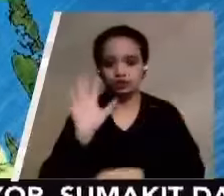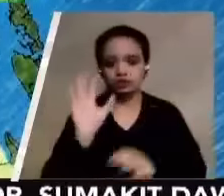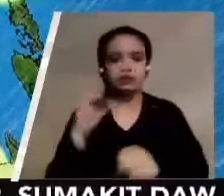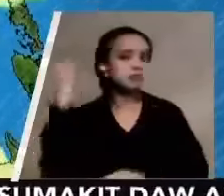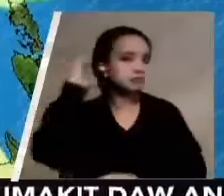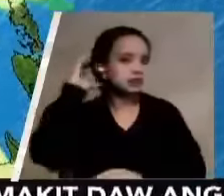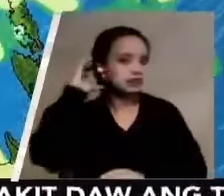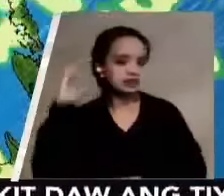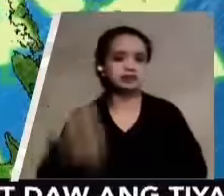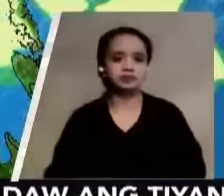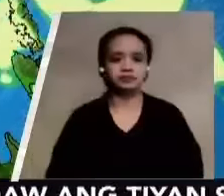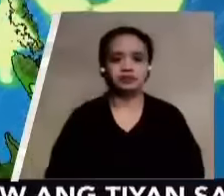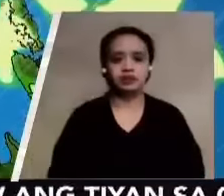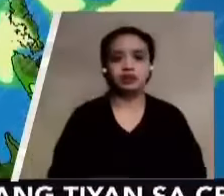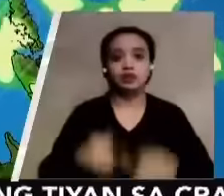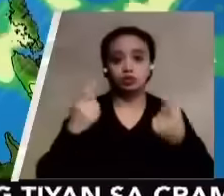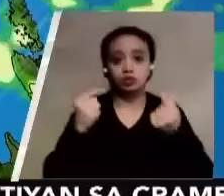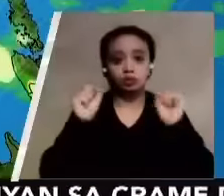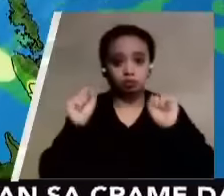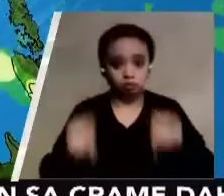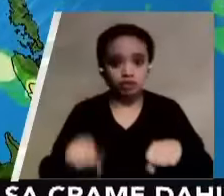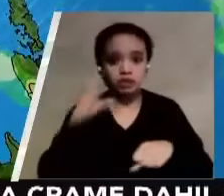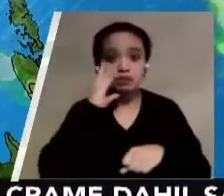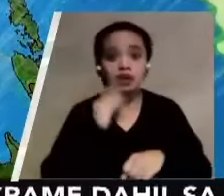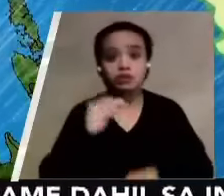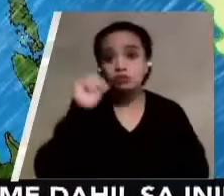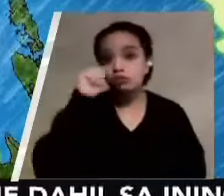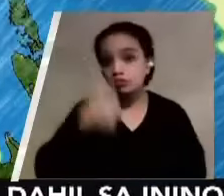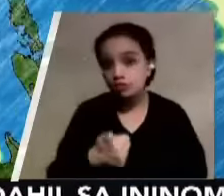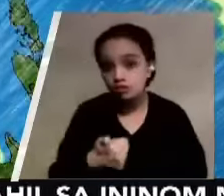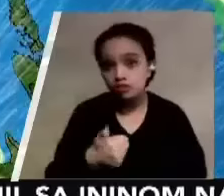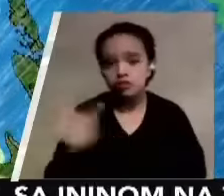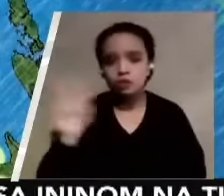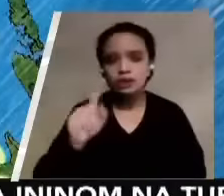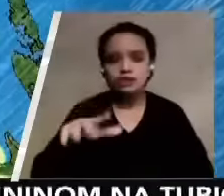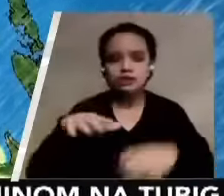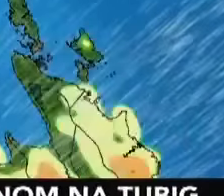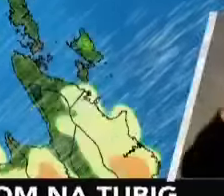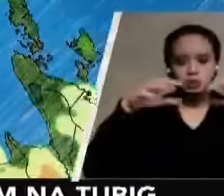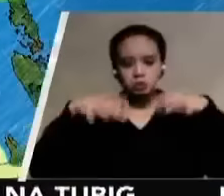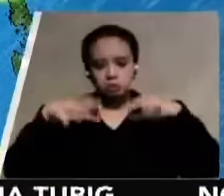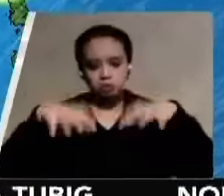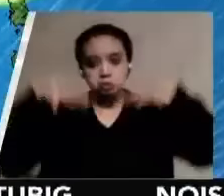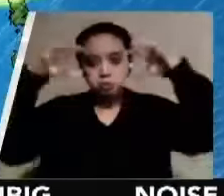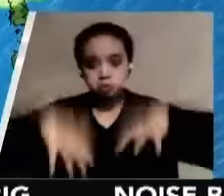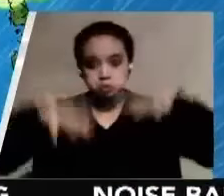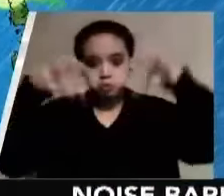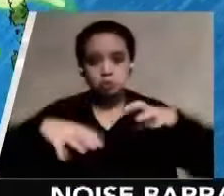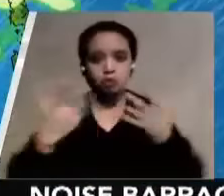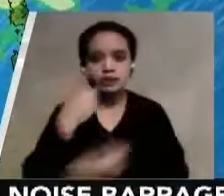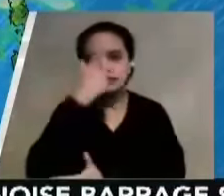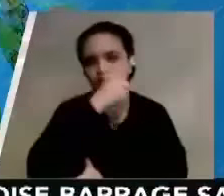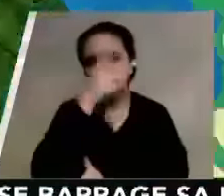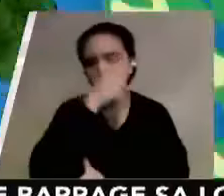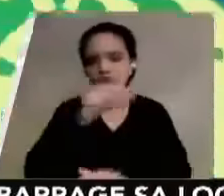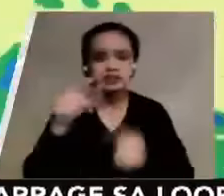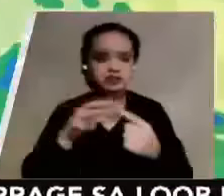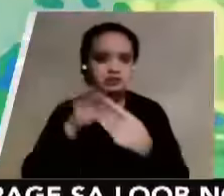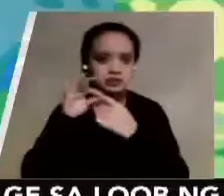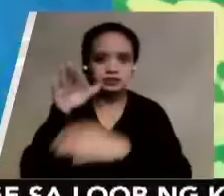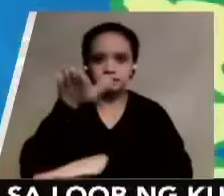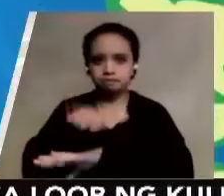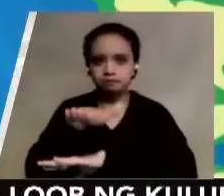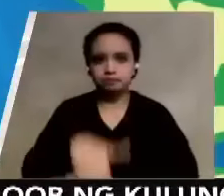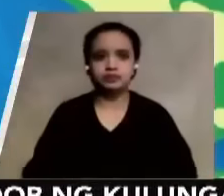forecast sa Metro Weather, posibleng makaranas bukas ng light to heavy rain sa malaking bahagi ng Luzon, lalo na sa hapon. Moderate